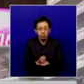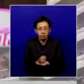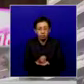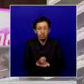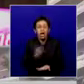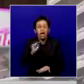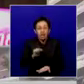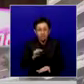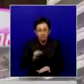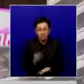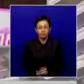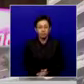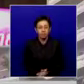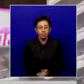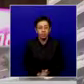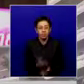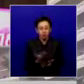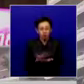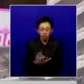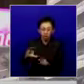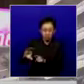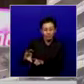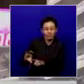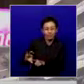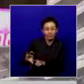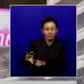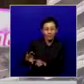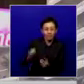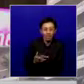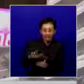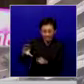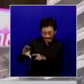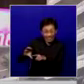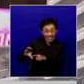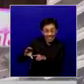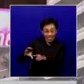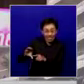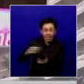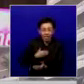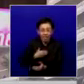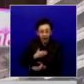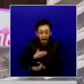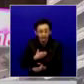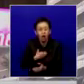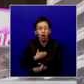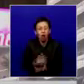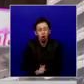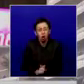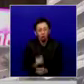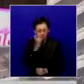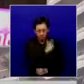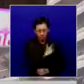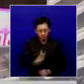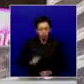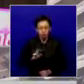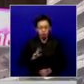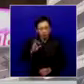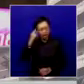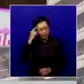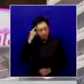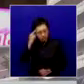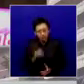ไปของเงินก้อนนี้ว่าเราต้องการเดินรอยตามพี่ที่หัววางเอาไว้ใช้อันนี้เป็นโอกาสละเ